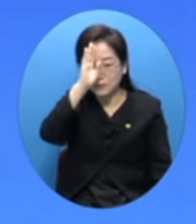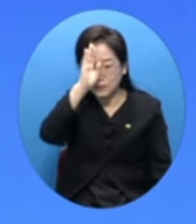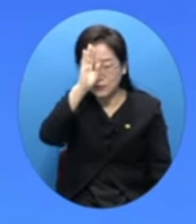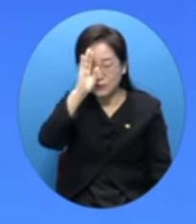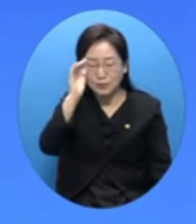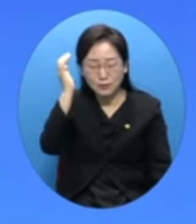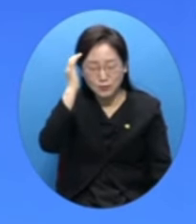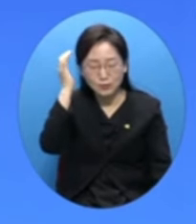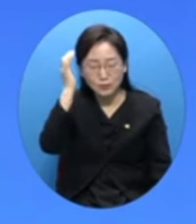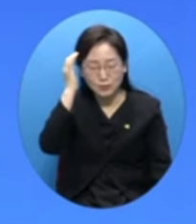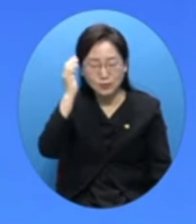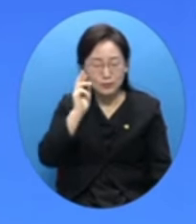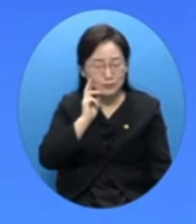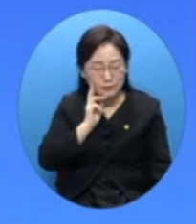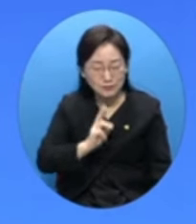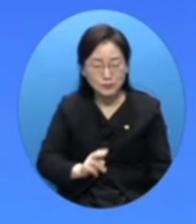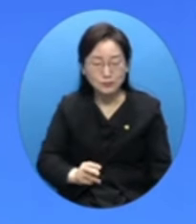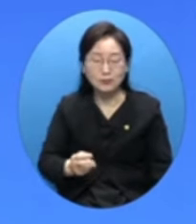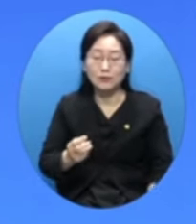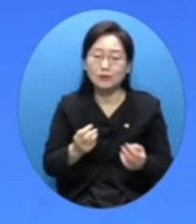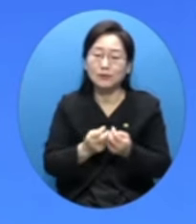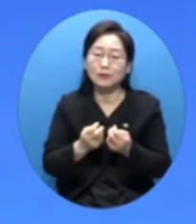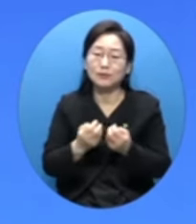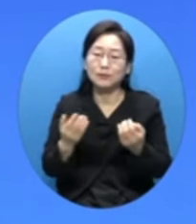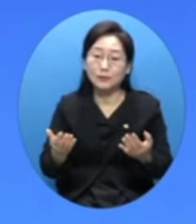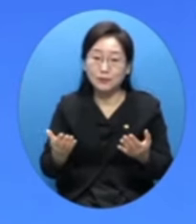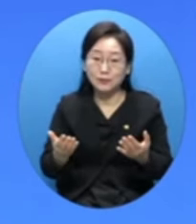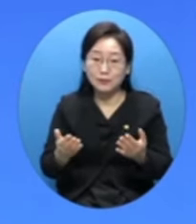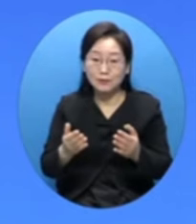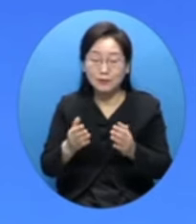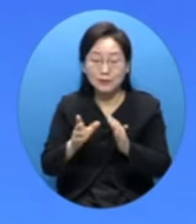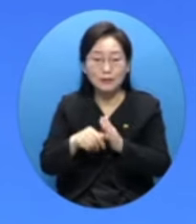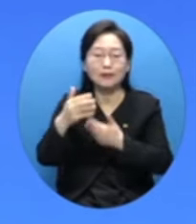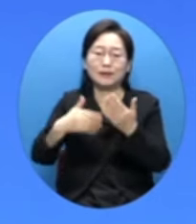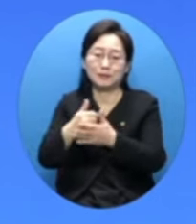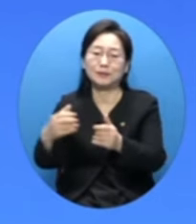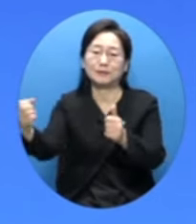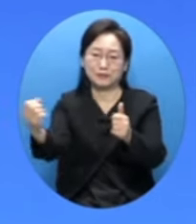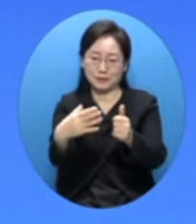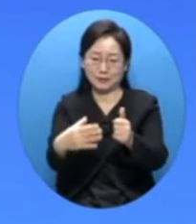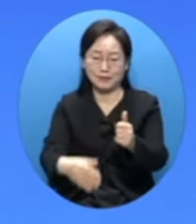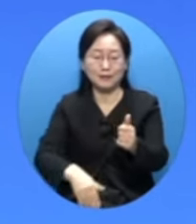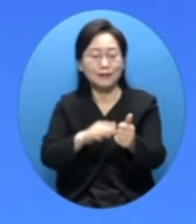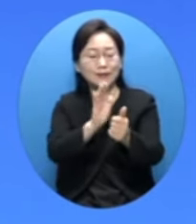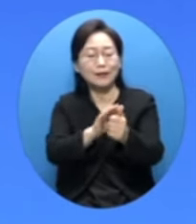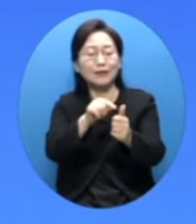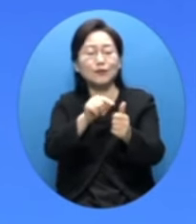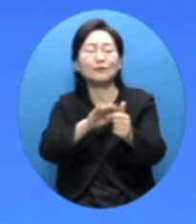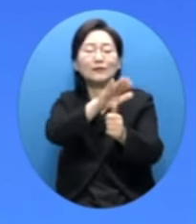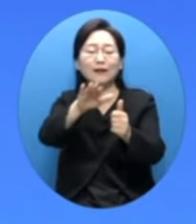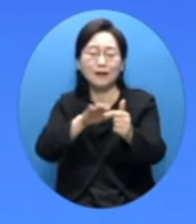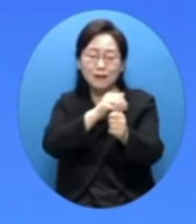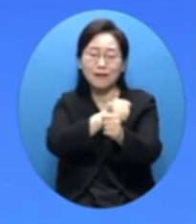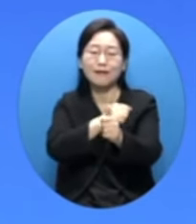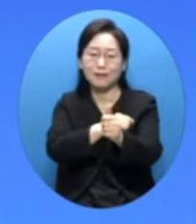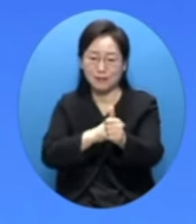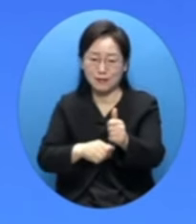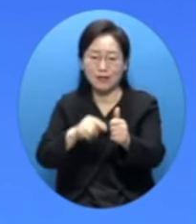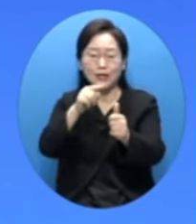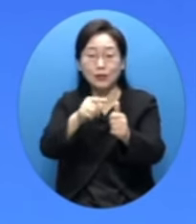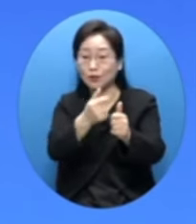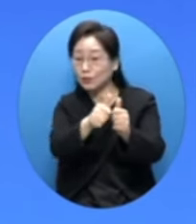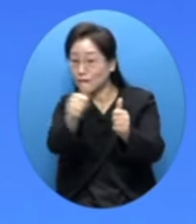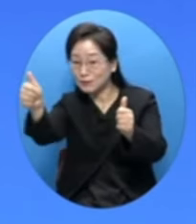어떻게 헤어나올 수 있을까 할 그때 주님 말씀하십니다. 내가 너를 사랑한다. 내가 너를